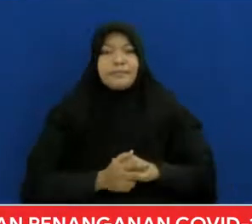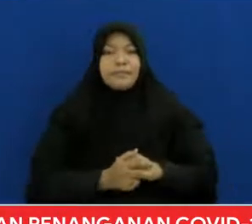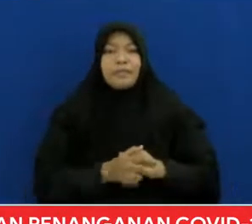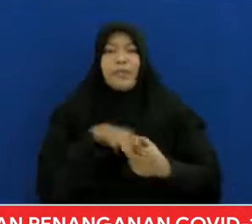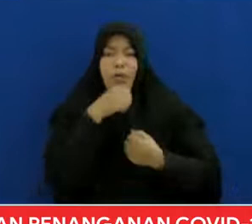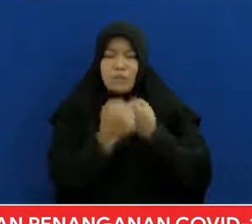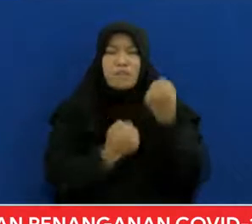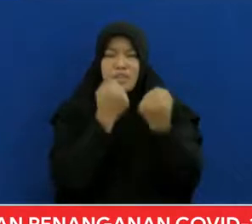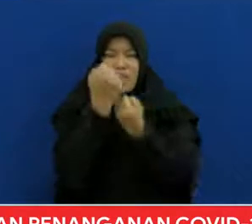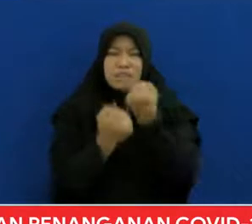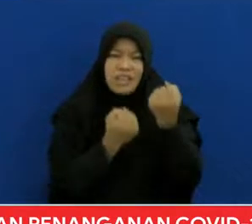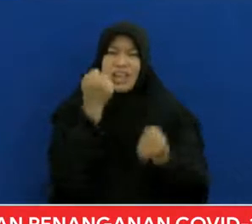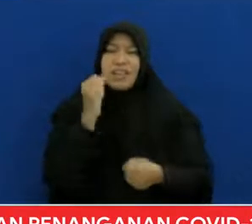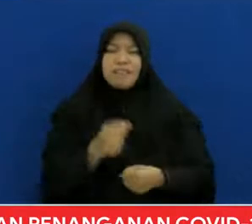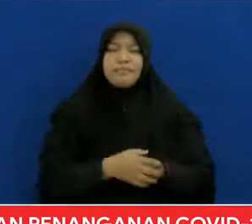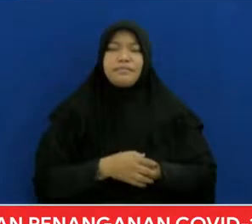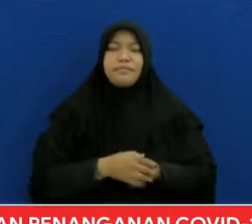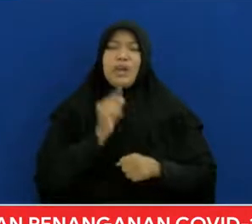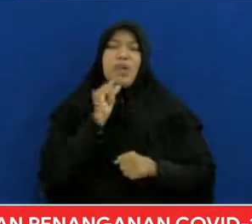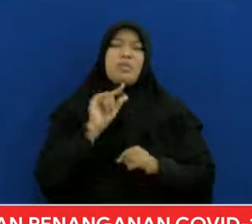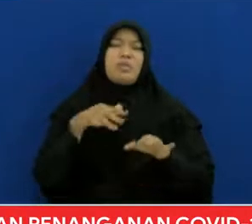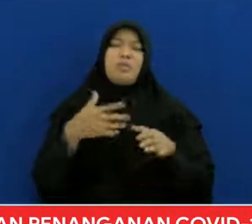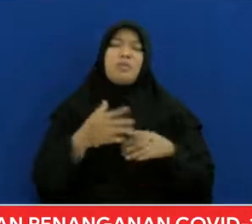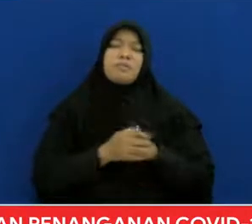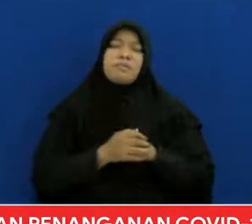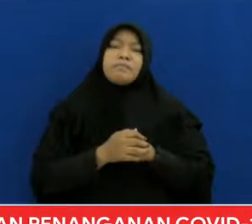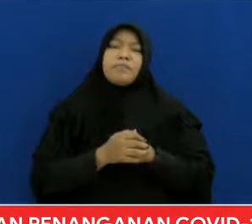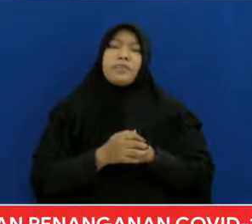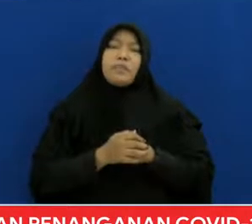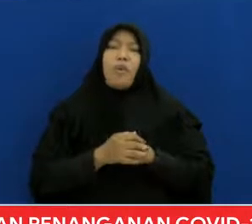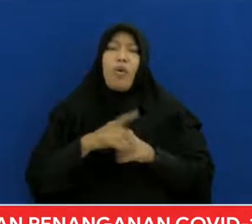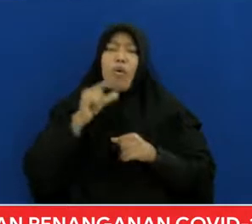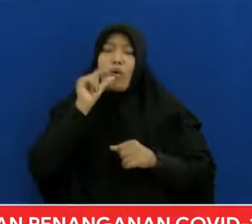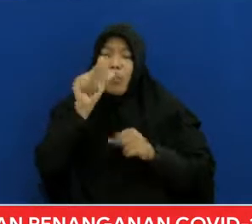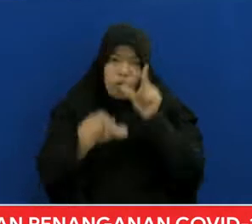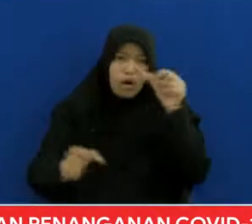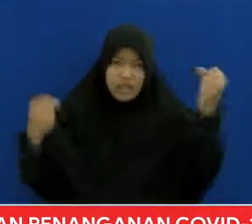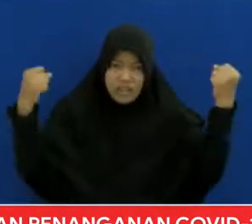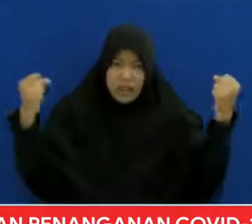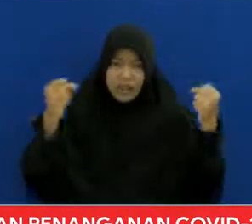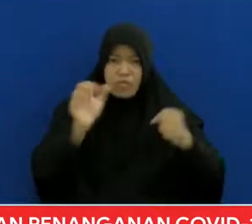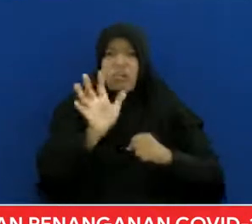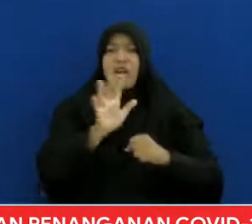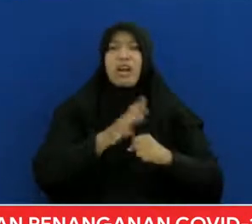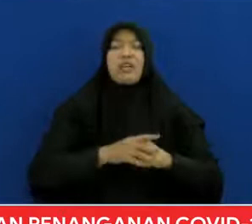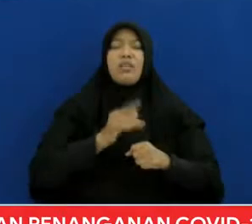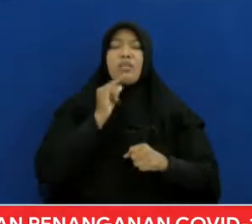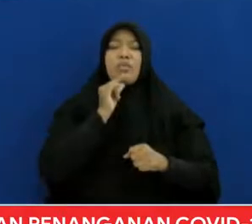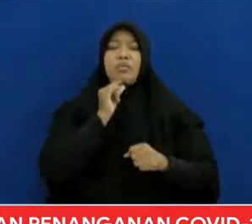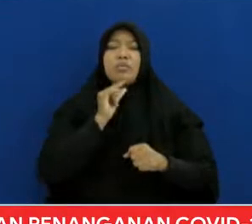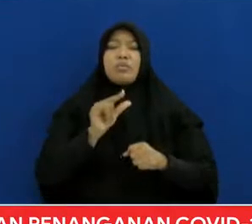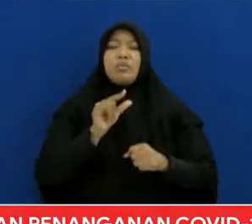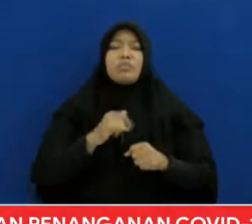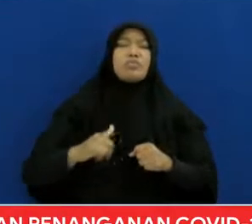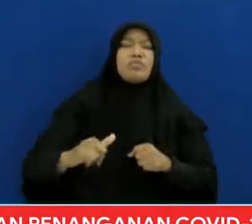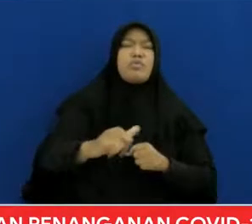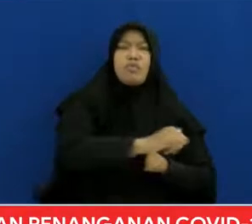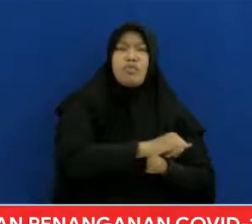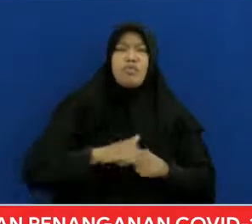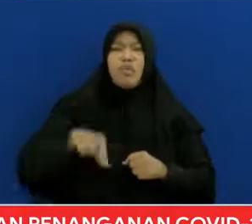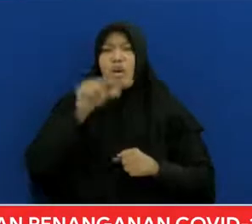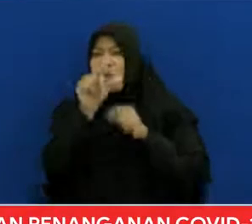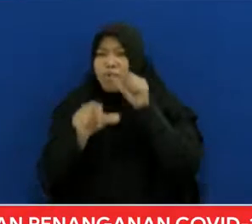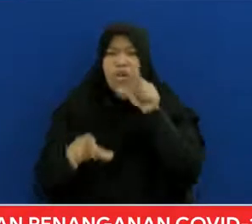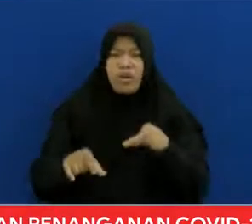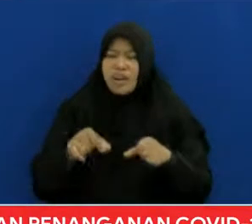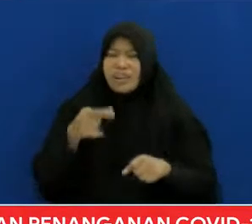Upaya-upaya pencegahan itu dilakukan tidak hanya untuk orang yang sehat, tetapi untuk orang-orang yang sakit juga harus